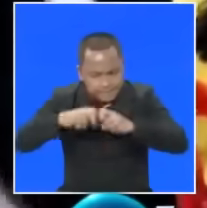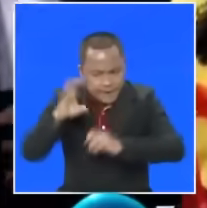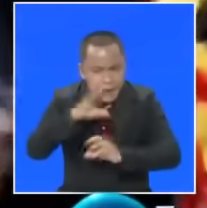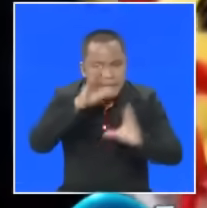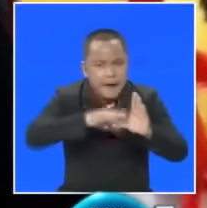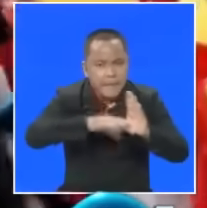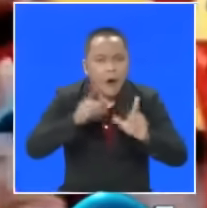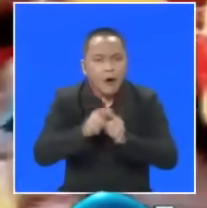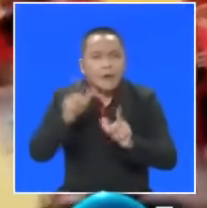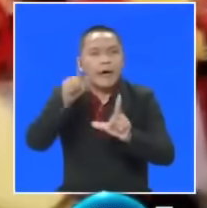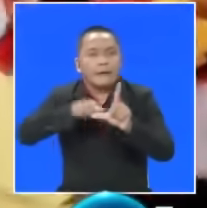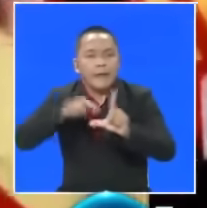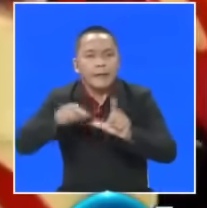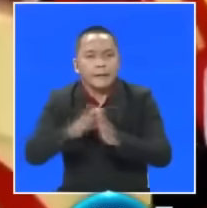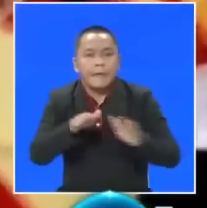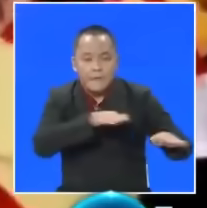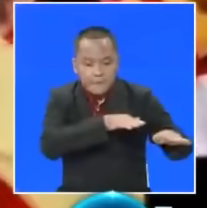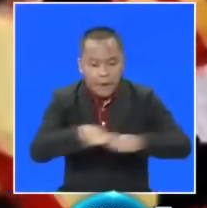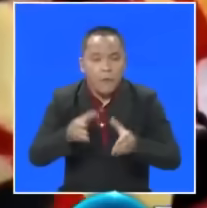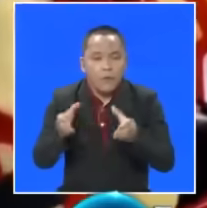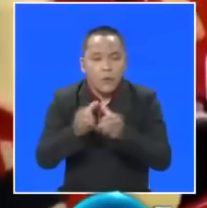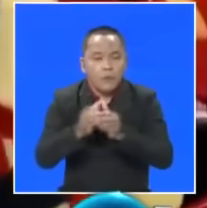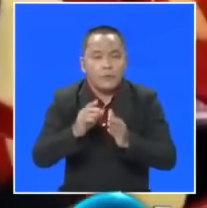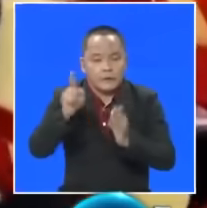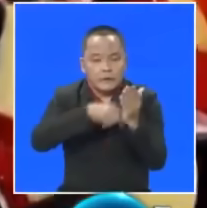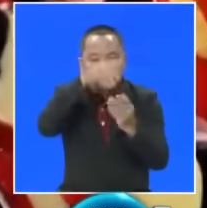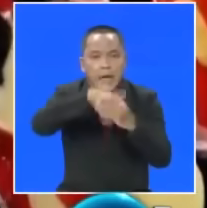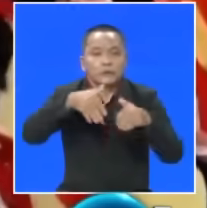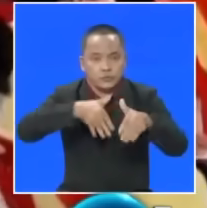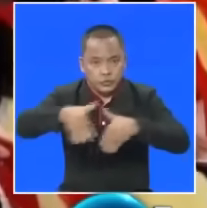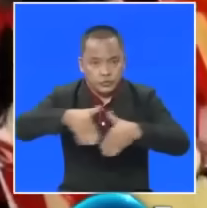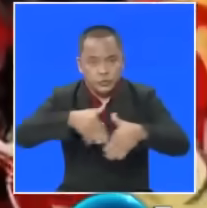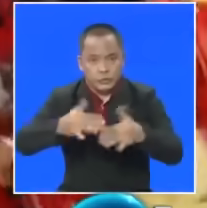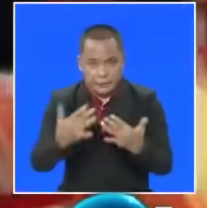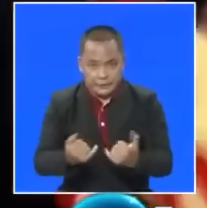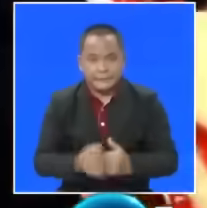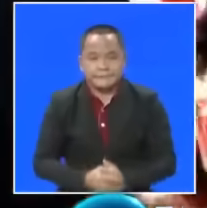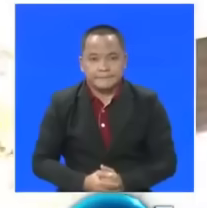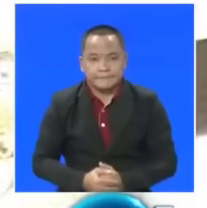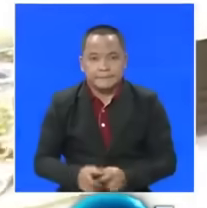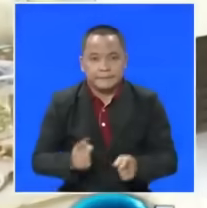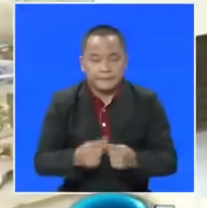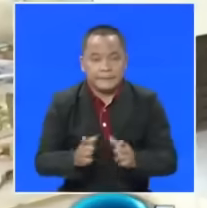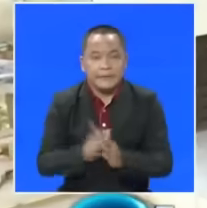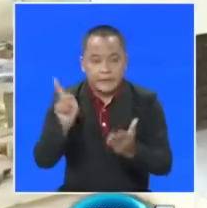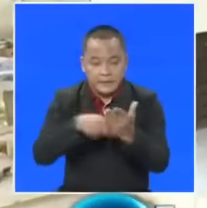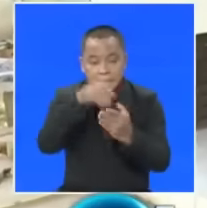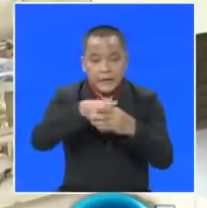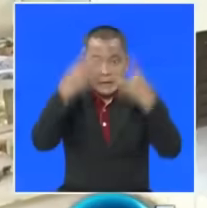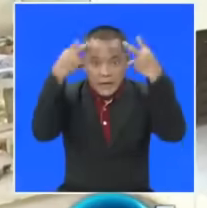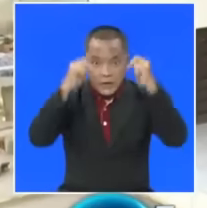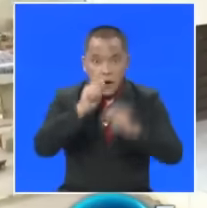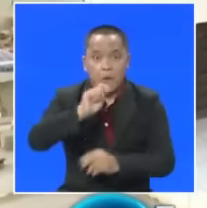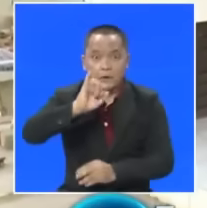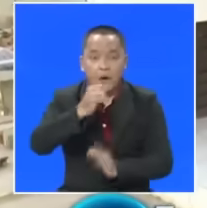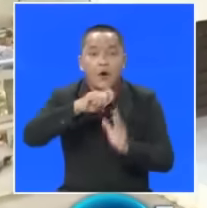มัครของก้าวไกลที่เตรียมกระโจนสู่สนามเลือกตั้งท้องถิ่นครั้งนี้สำหรับการเลือกตั้งนายกอบจ.น